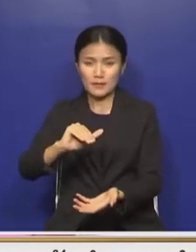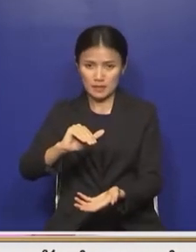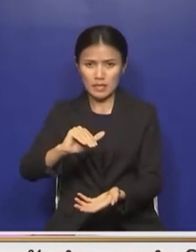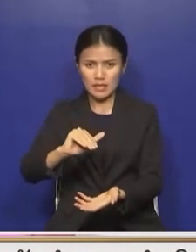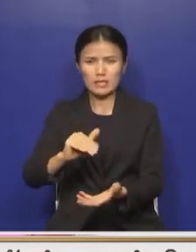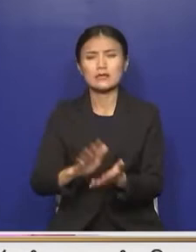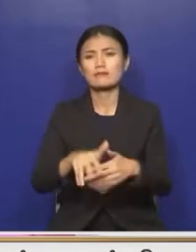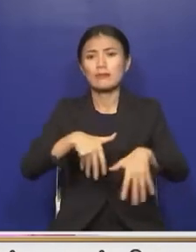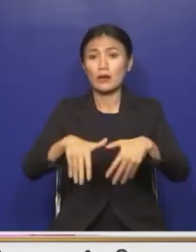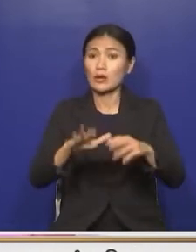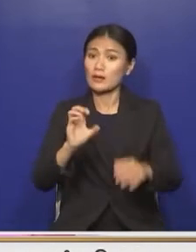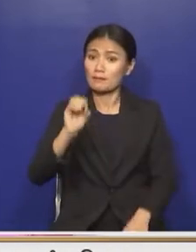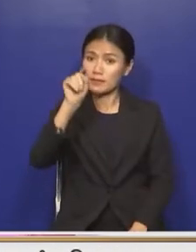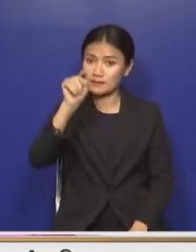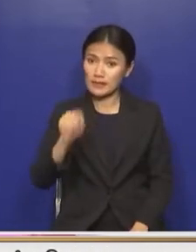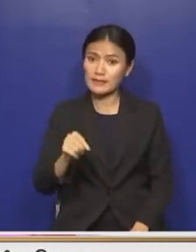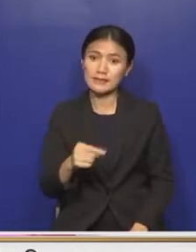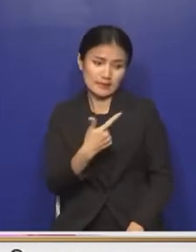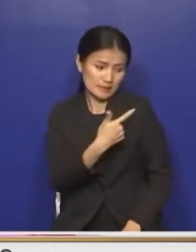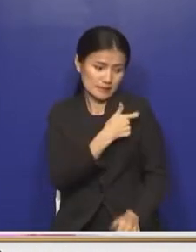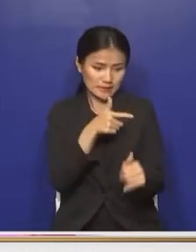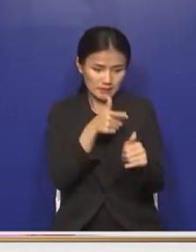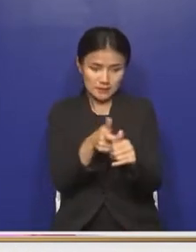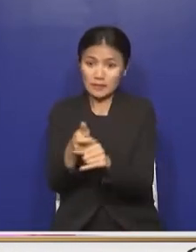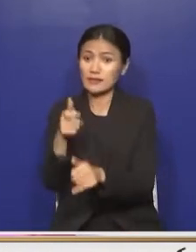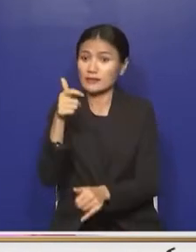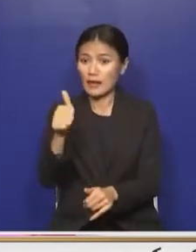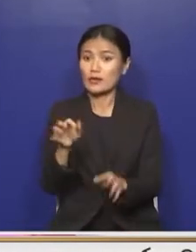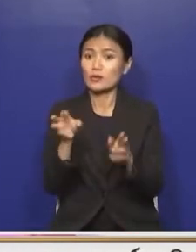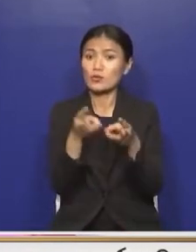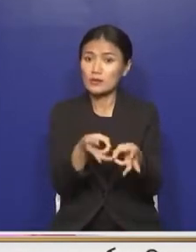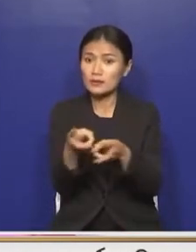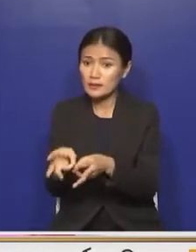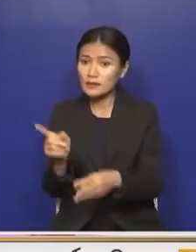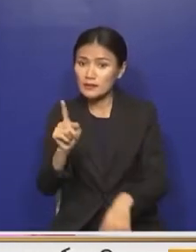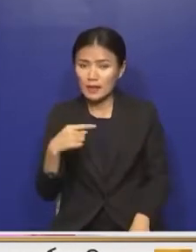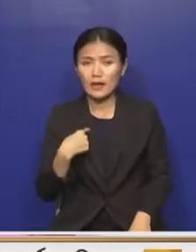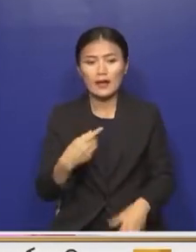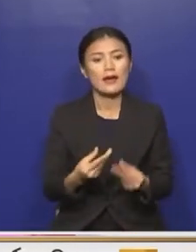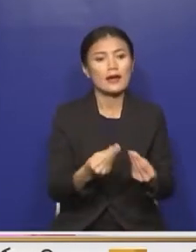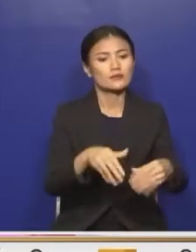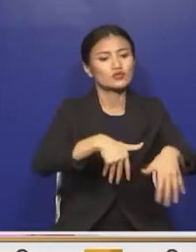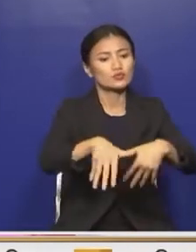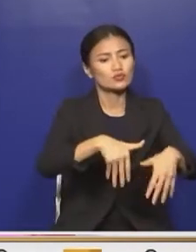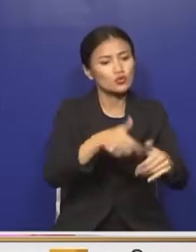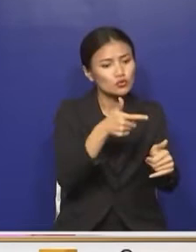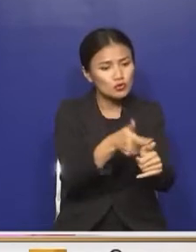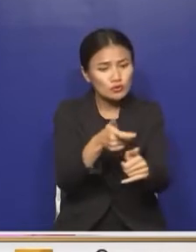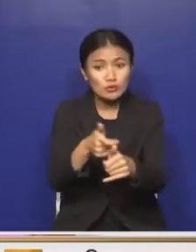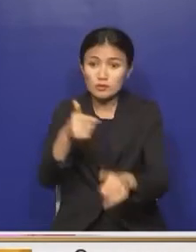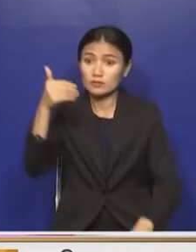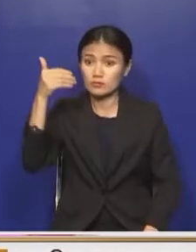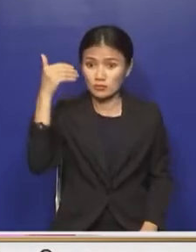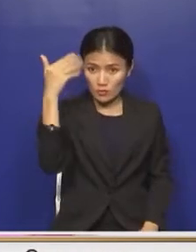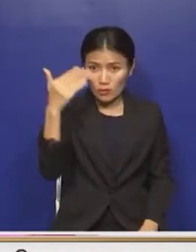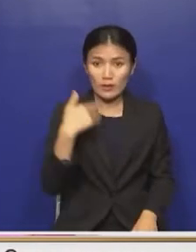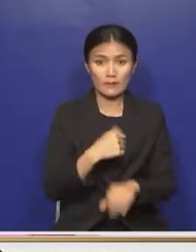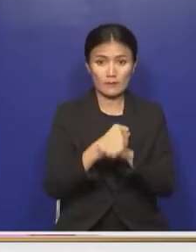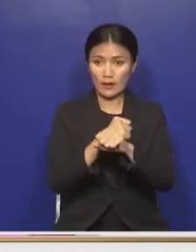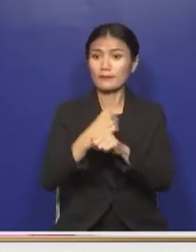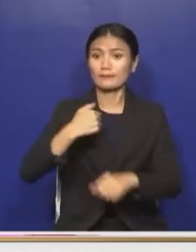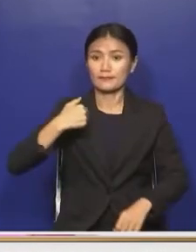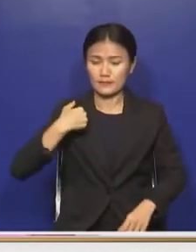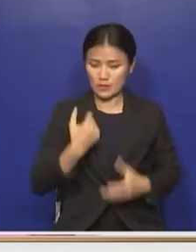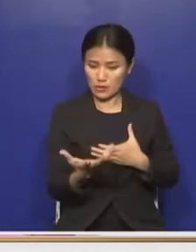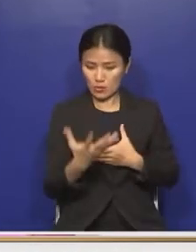ไทยโดยใช้หลักการการฉีดให้ชุมชนมีภูมิคุ้มกันหมู่แต่สิ่งที่น่าจะวนใจในวง